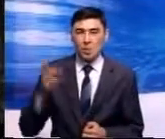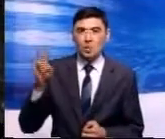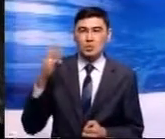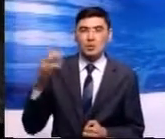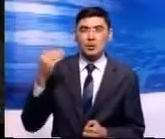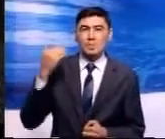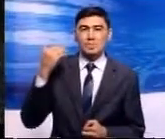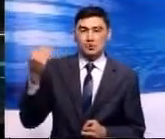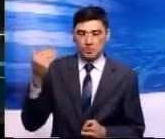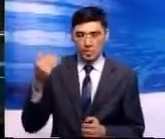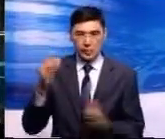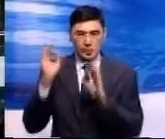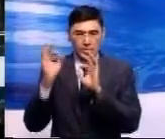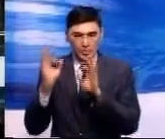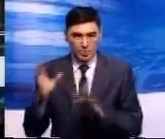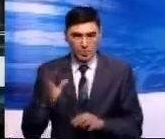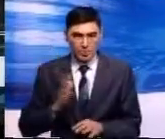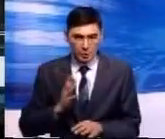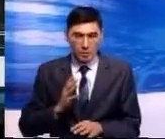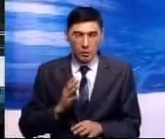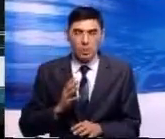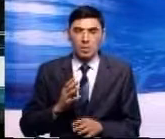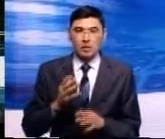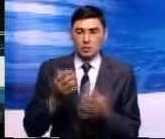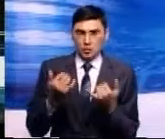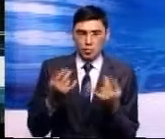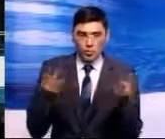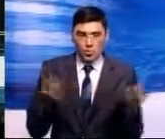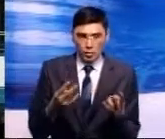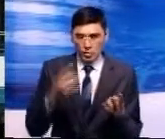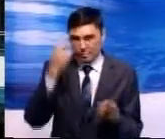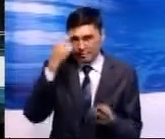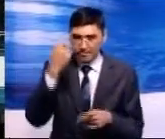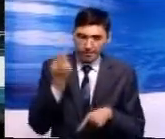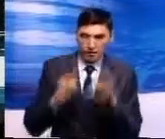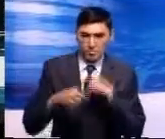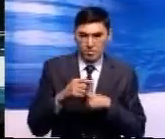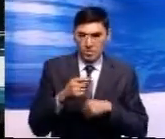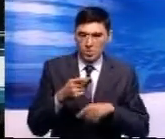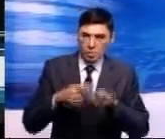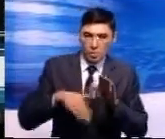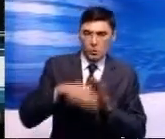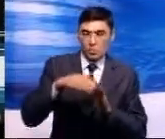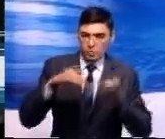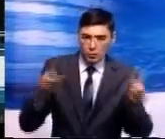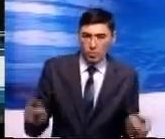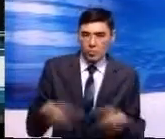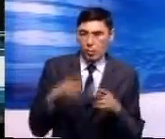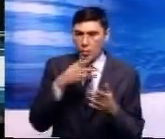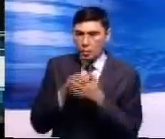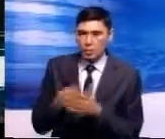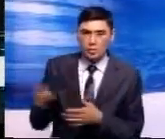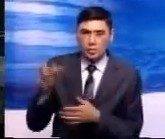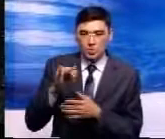Как отмечает лидер нации Нурсултан Назарбаев, сегодня необходимо провести духовную модернизацию молодежи, возродить историю, а именно